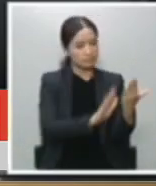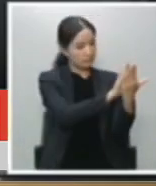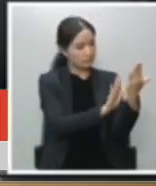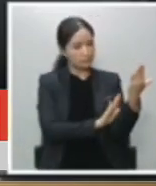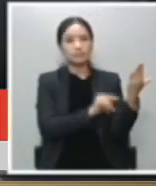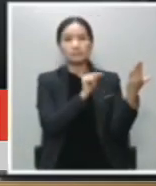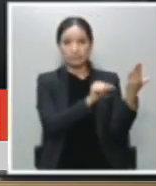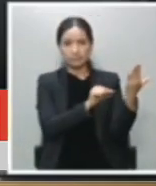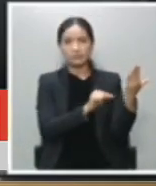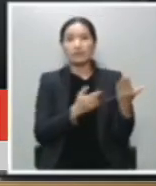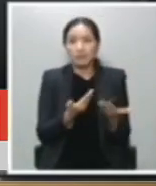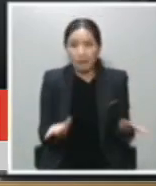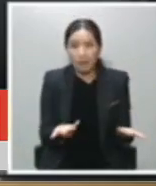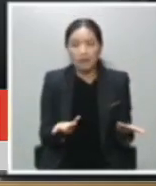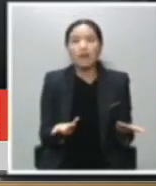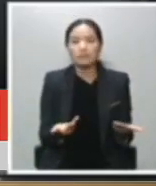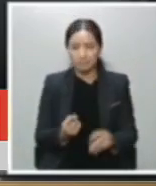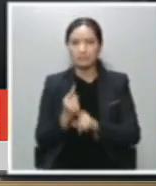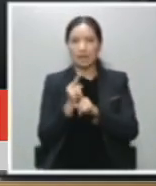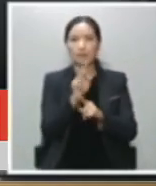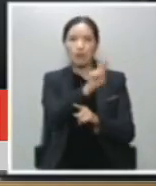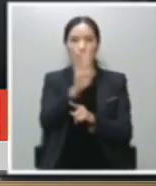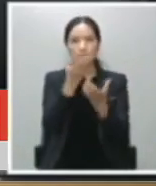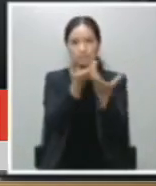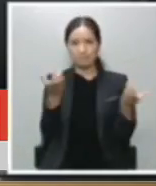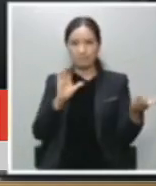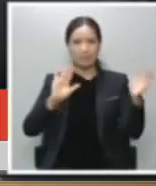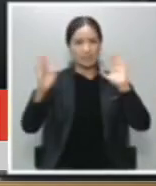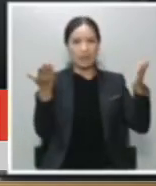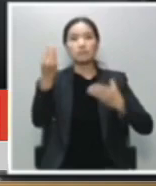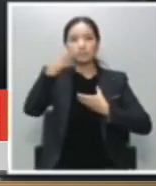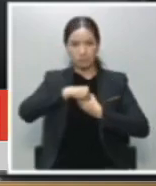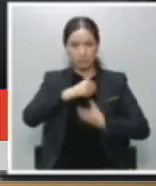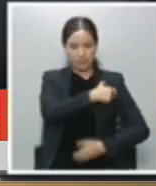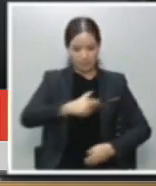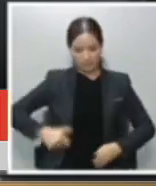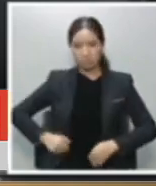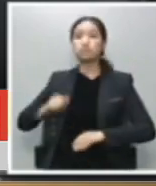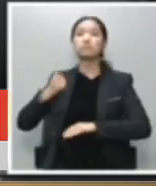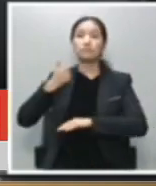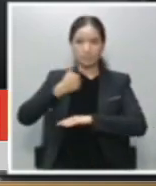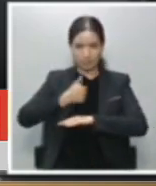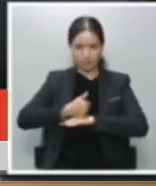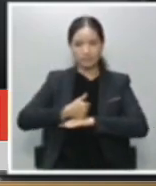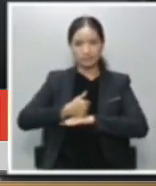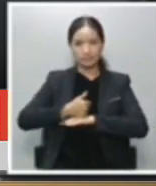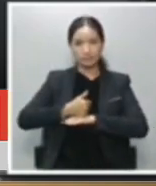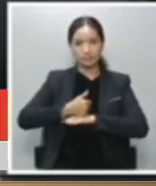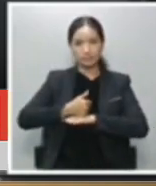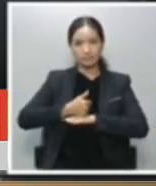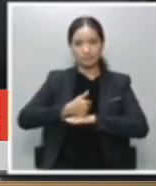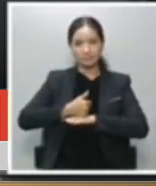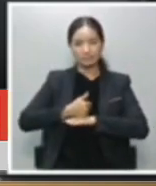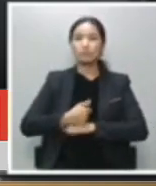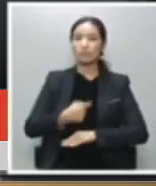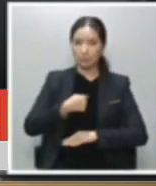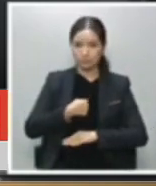ติและตามระบอบประชาธิปไตยที่มีพระมหากษัตริย์ทรงเป็นประมุข